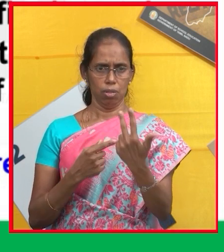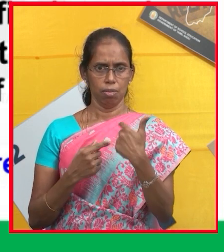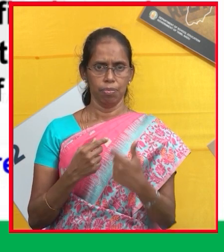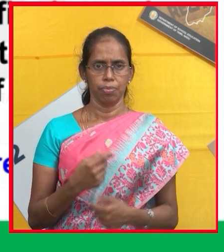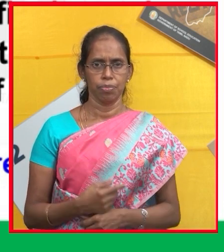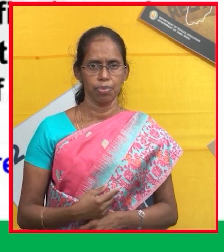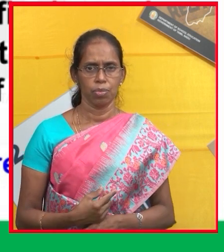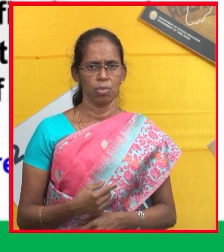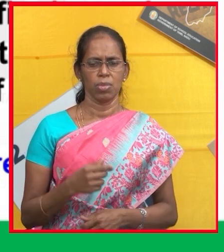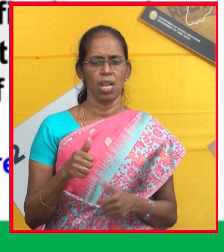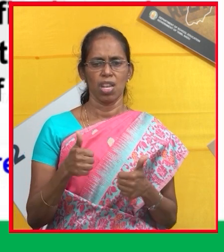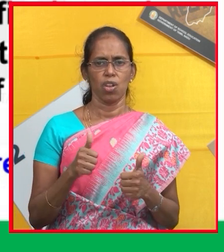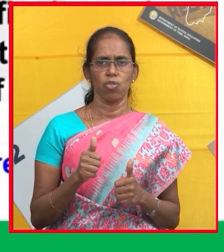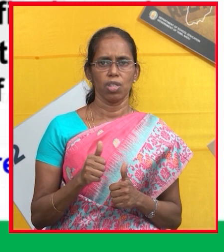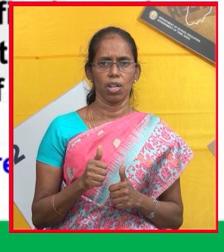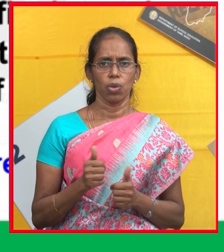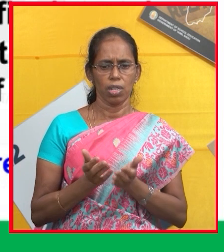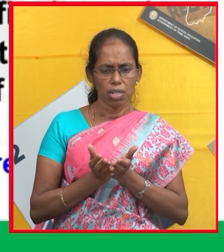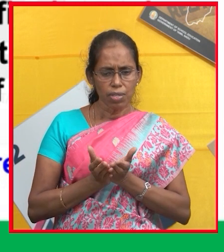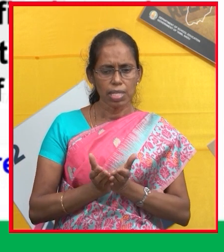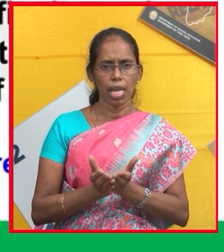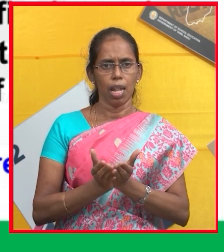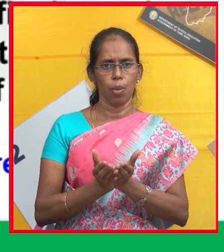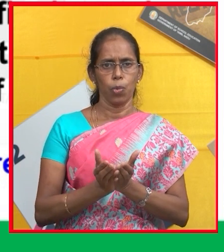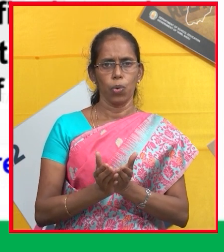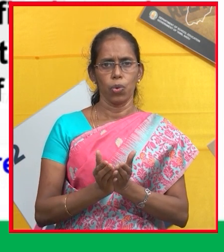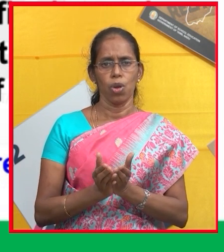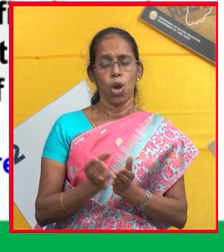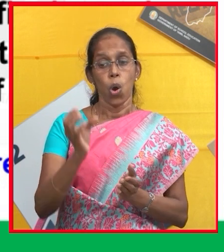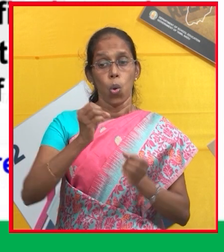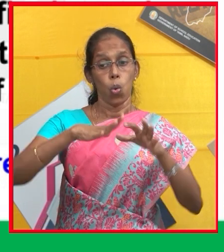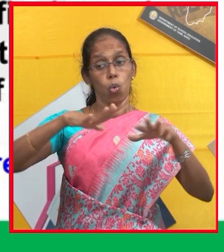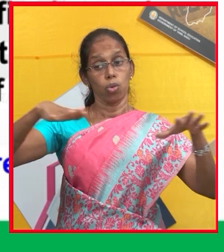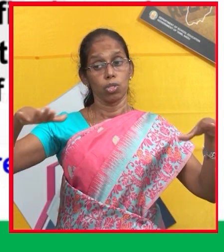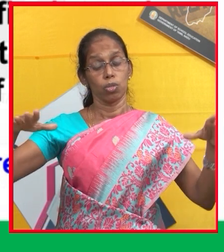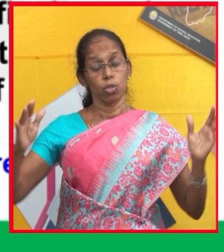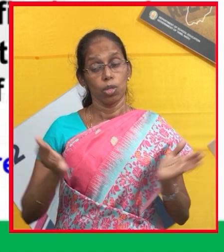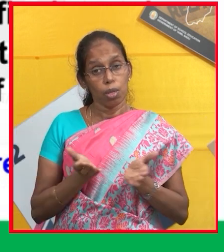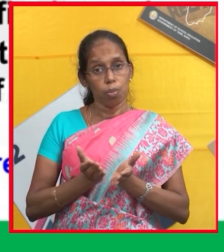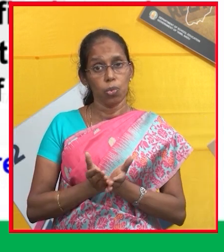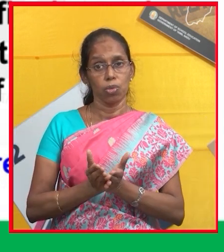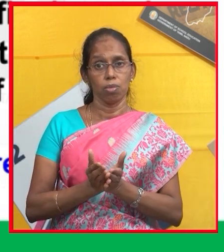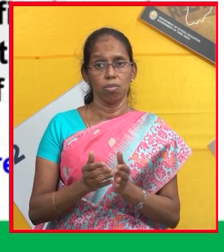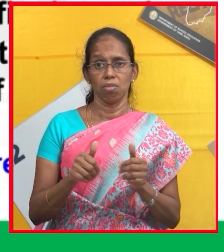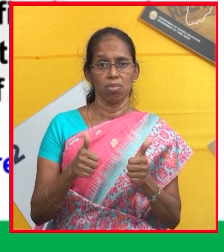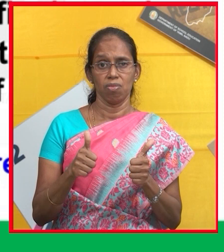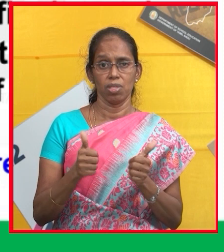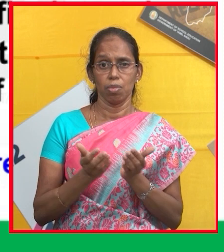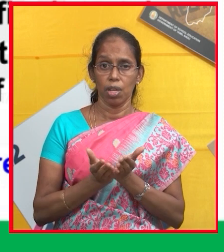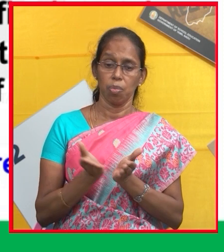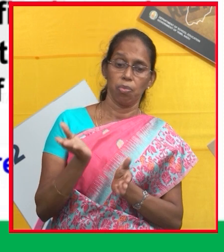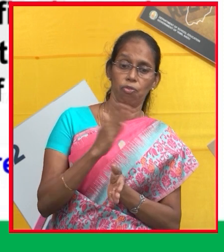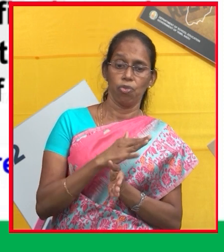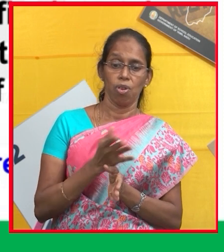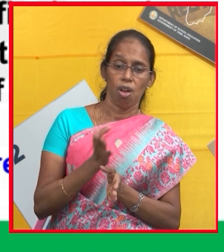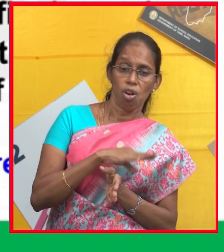None of us was acquainted with a sailboat or ocean-going boat. None of us has sailed before,